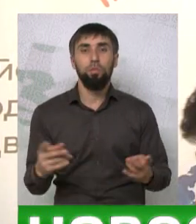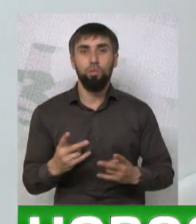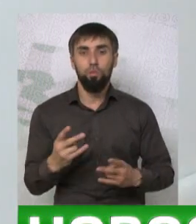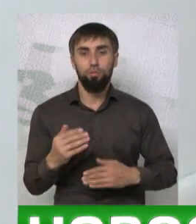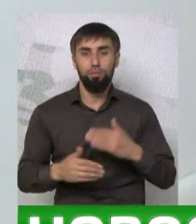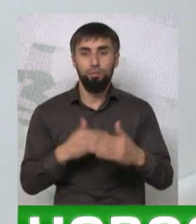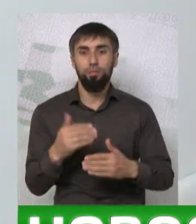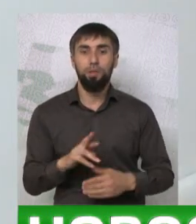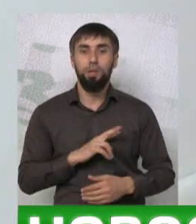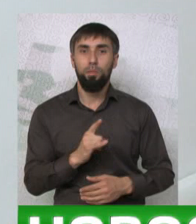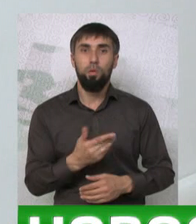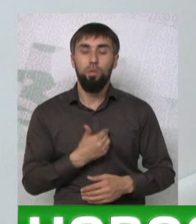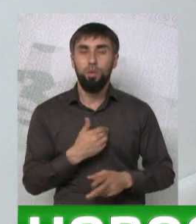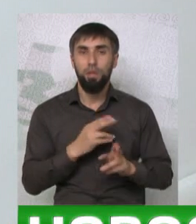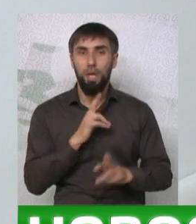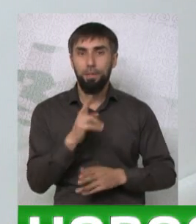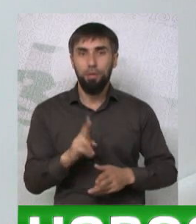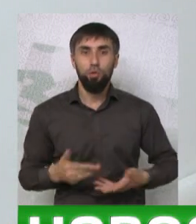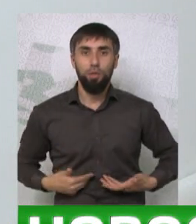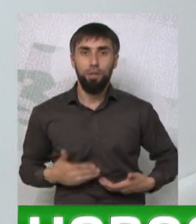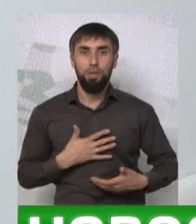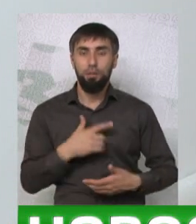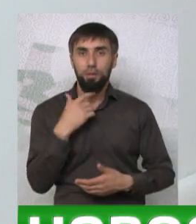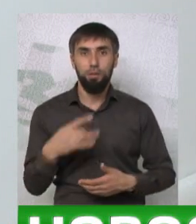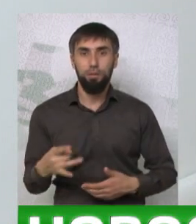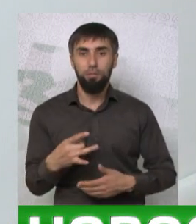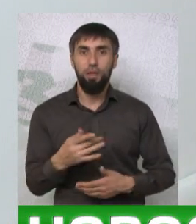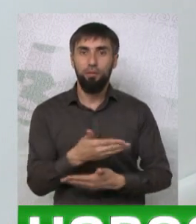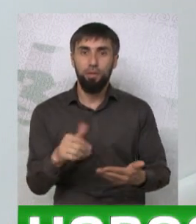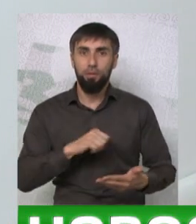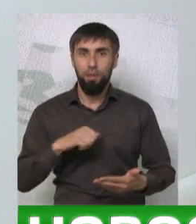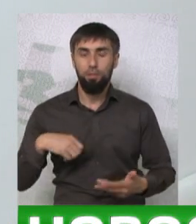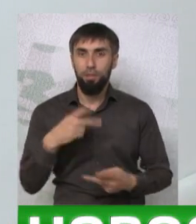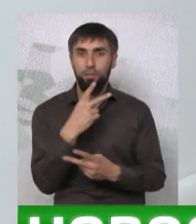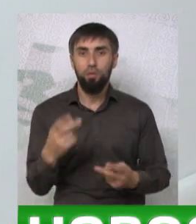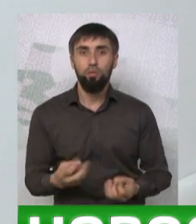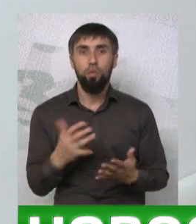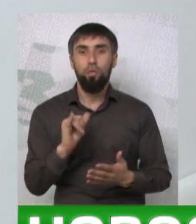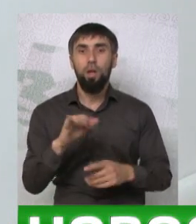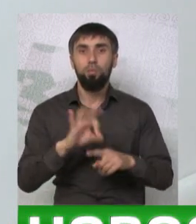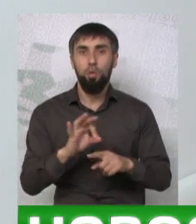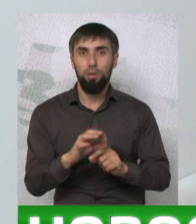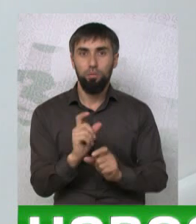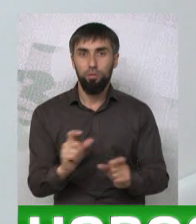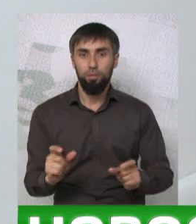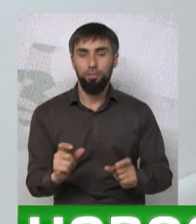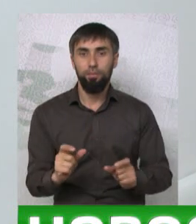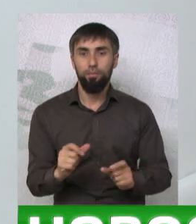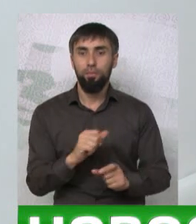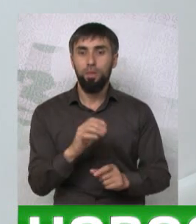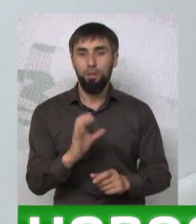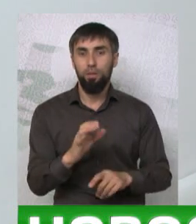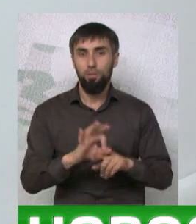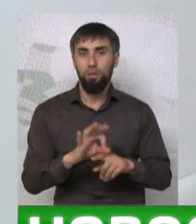задачи. Я бы хотела обратиться к жителям нашей республики. Вы сами видите, сколько у вас больных с